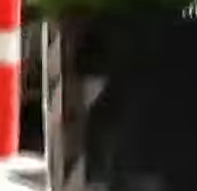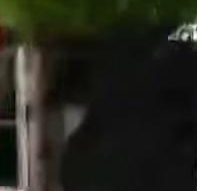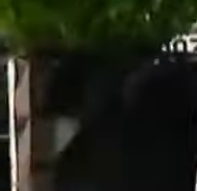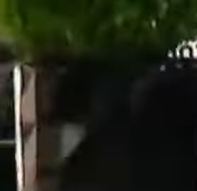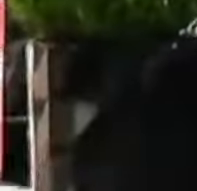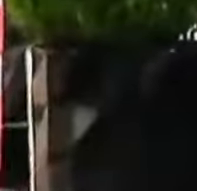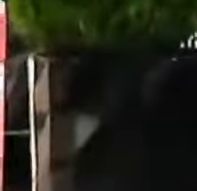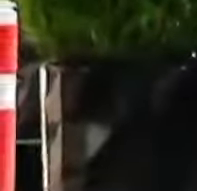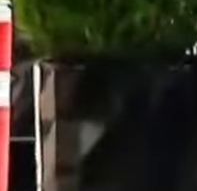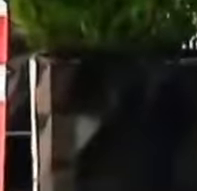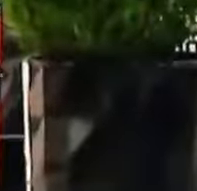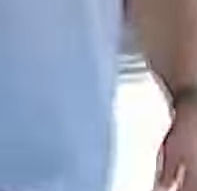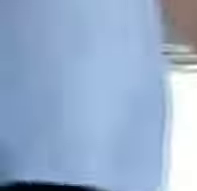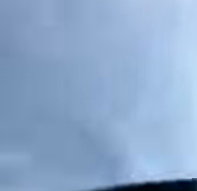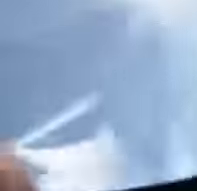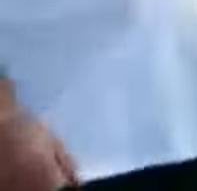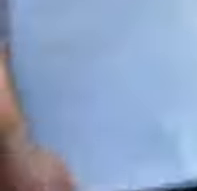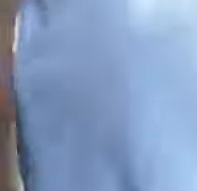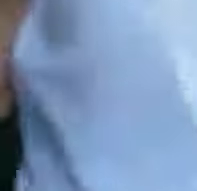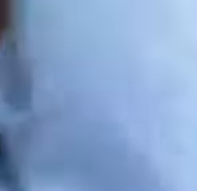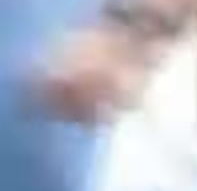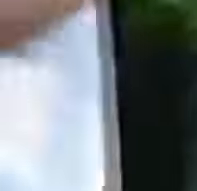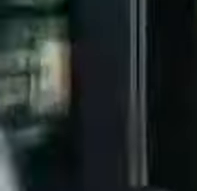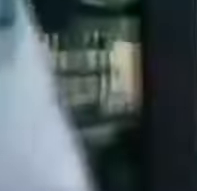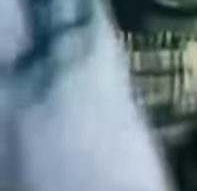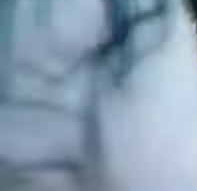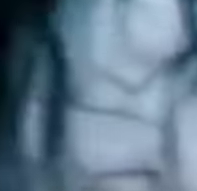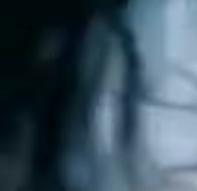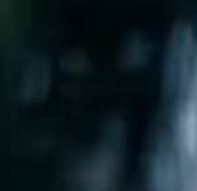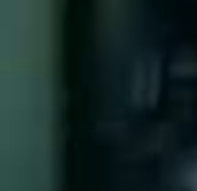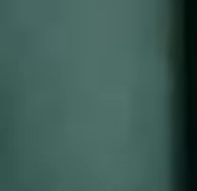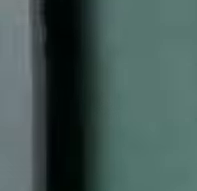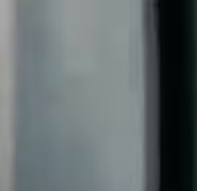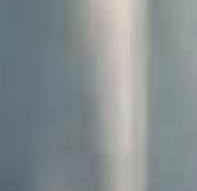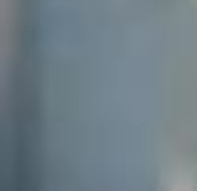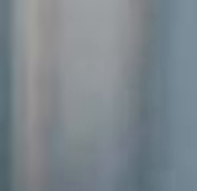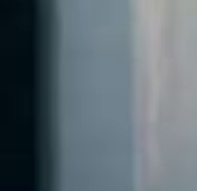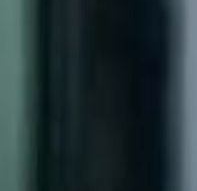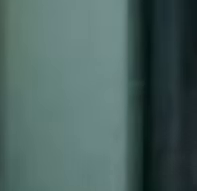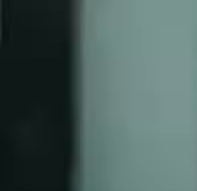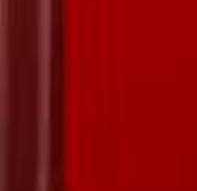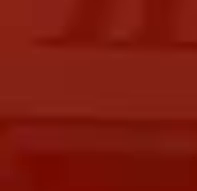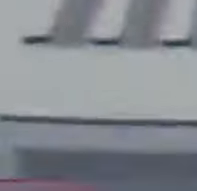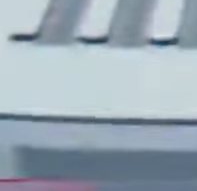ამერიკის სახელმწიფო მდივნის მოადგილის ვიზიტი თბილისში. შეხვედრები მართვალგუნთან და ოპოზიციასთან.